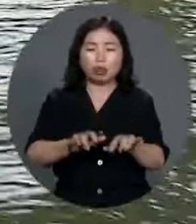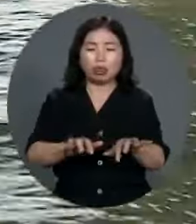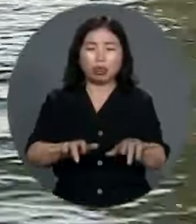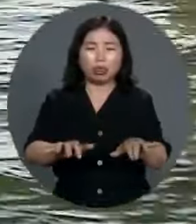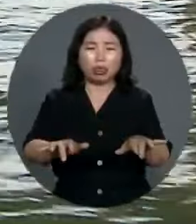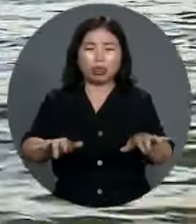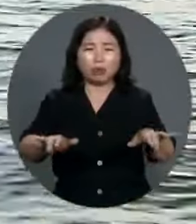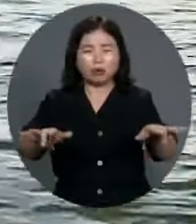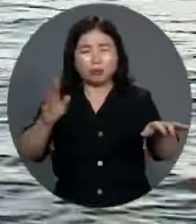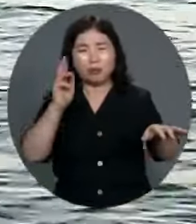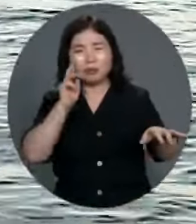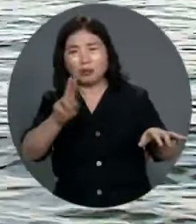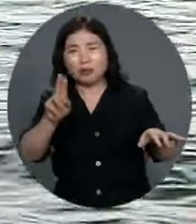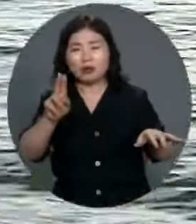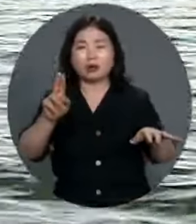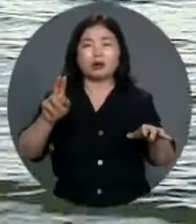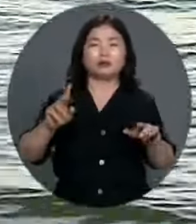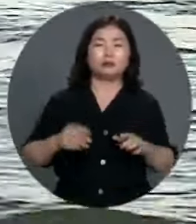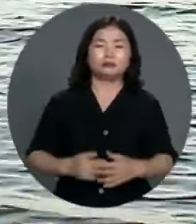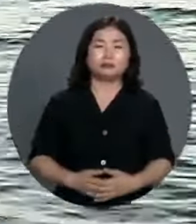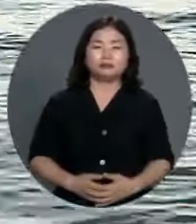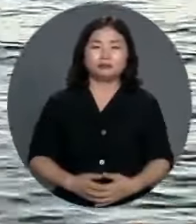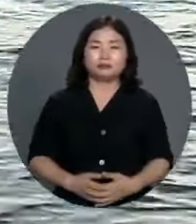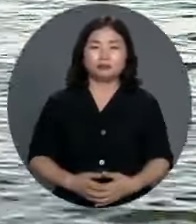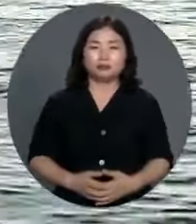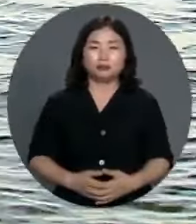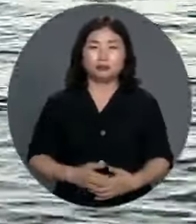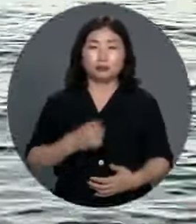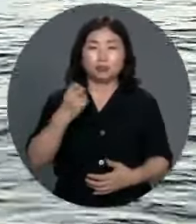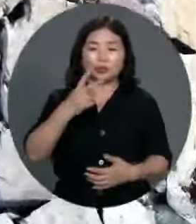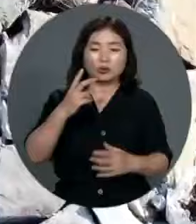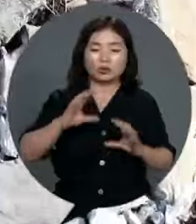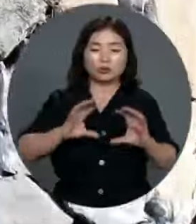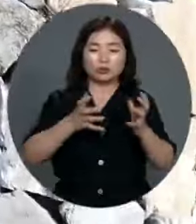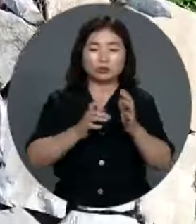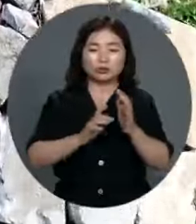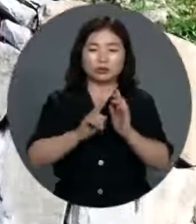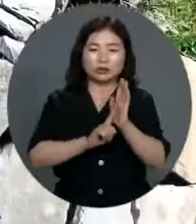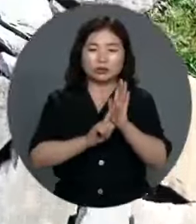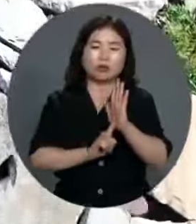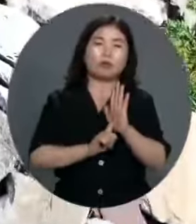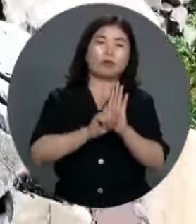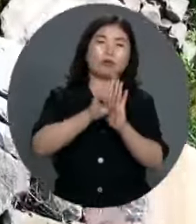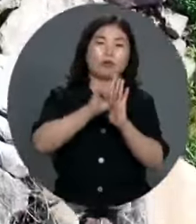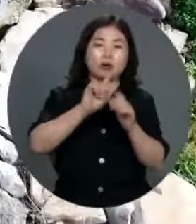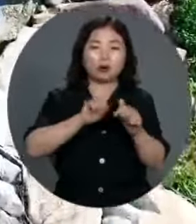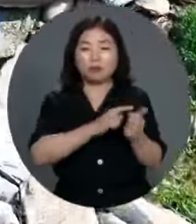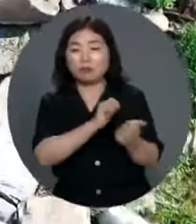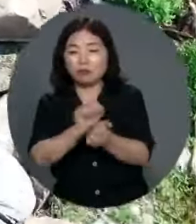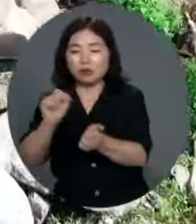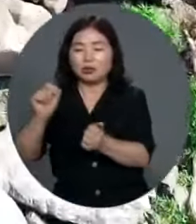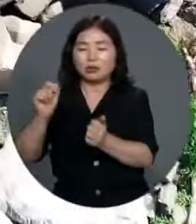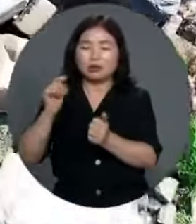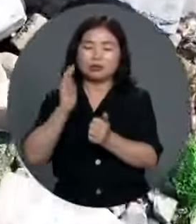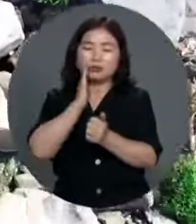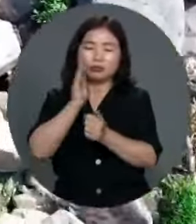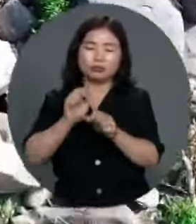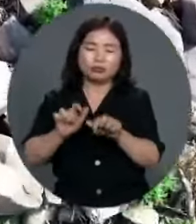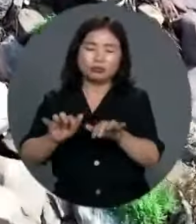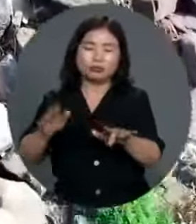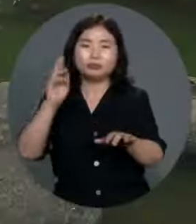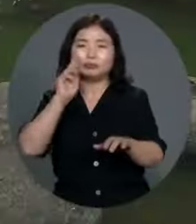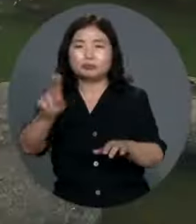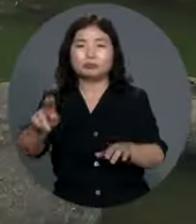것처럼 극심한 녹조 현상을 보이고 있습니다. 그리고 지구 온난화가 진행되면서 갈수록 그 정도는 더욱 심해지고